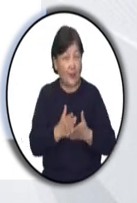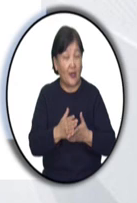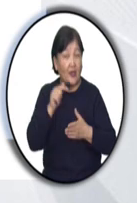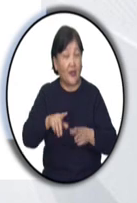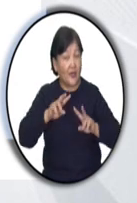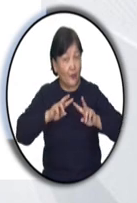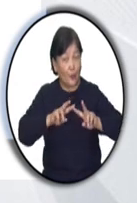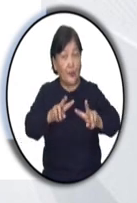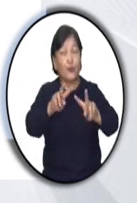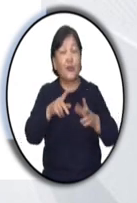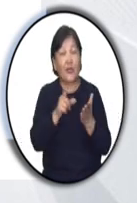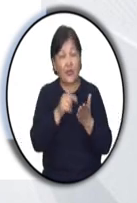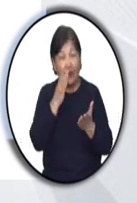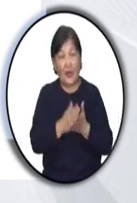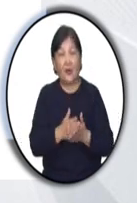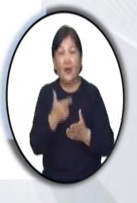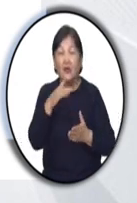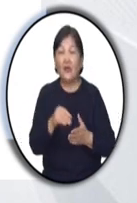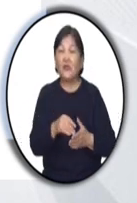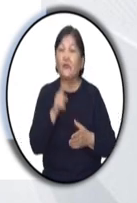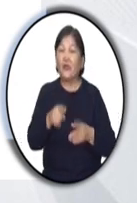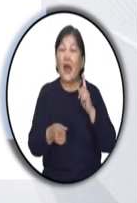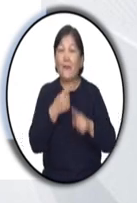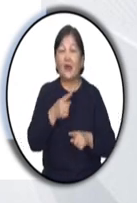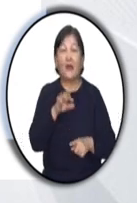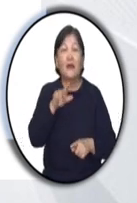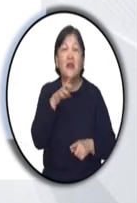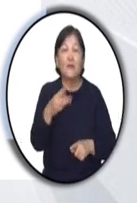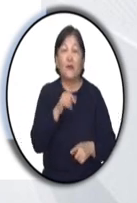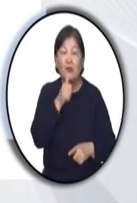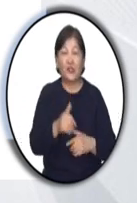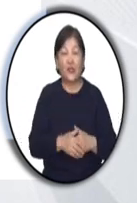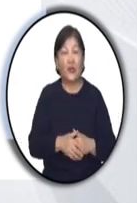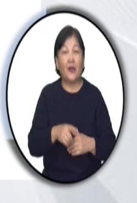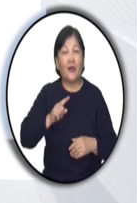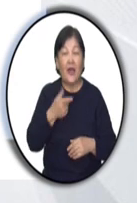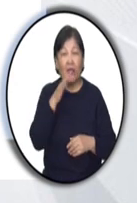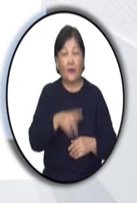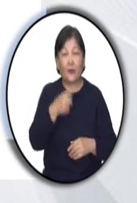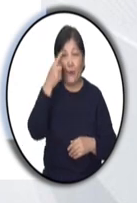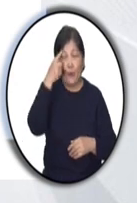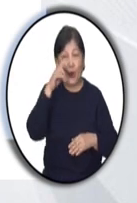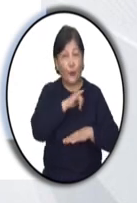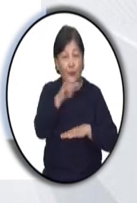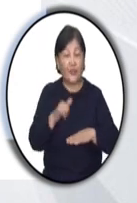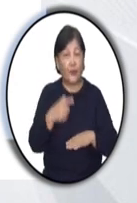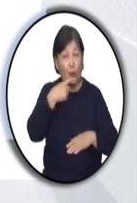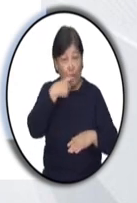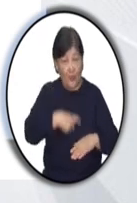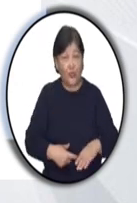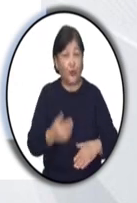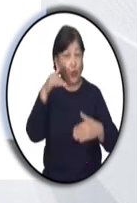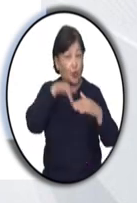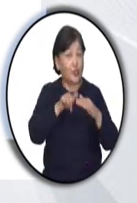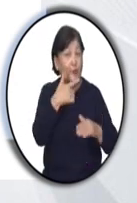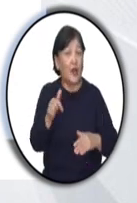одоо онцгой гэрээтэй байдаг. За энийг цааш нь бас үргэлжлүүлэх хэрэгтэй байдаг. Гэхдээ энэ дөр тийм хялбар биш. Яагдвал одоо манай орно